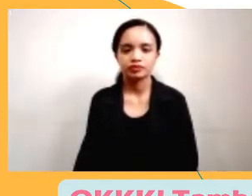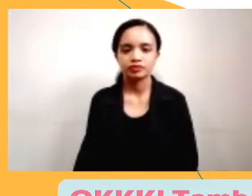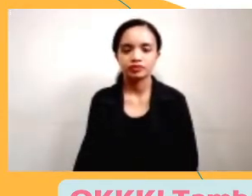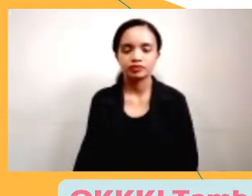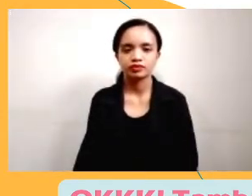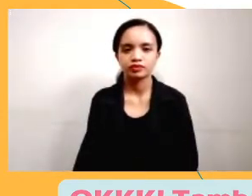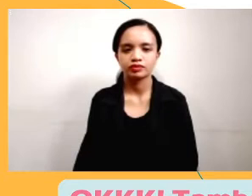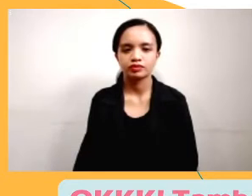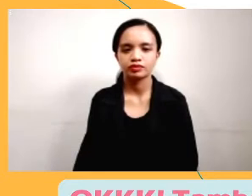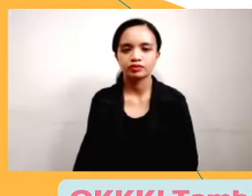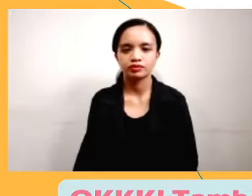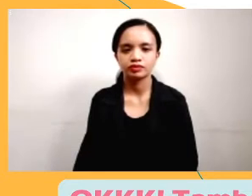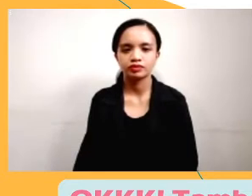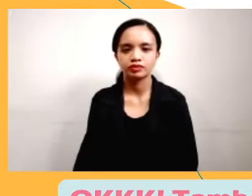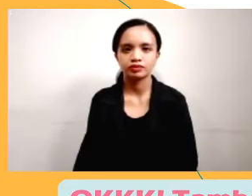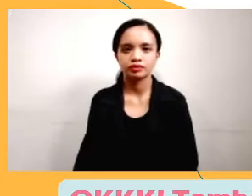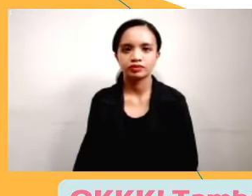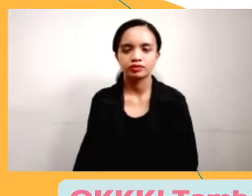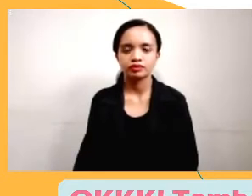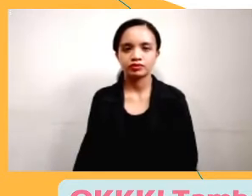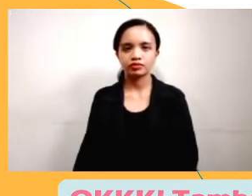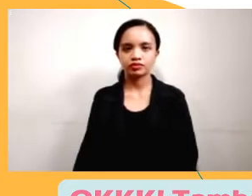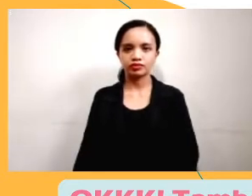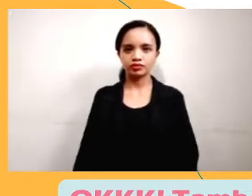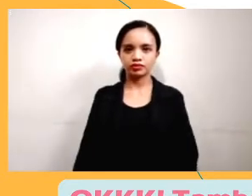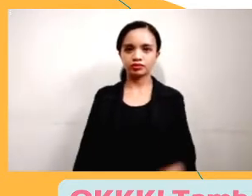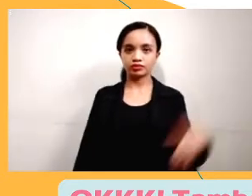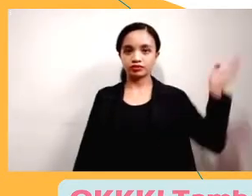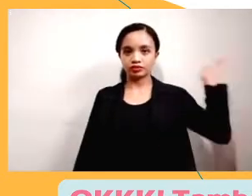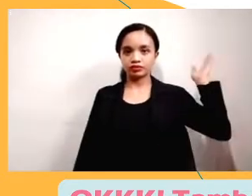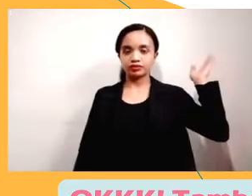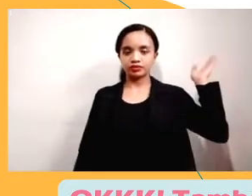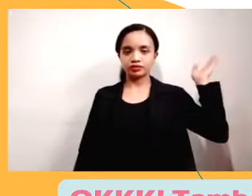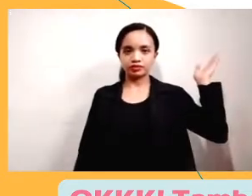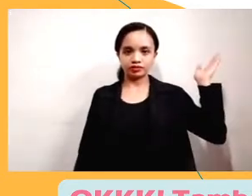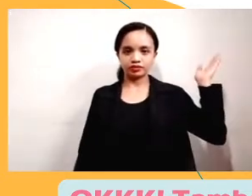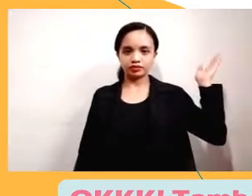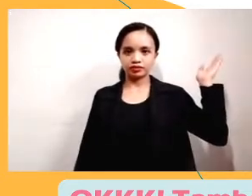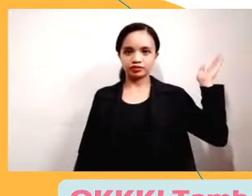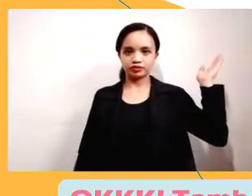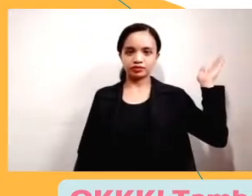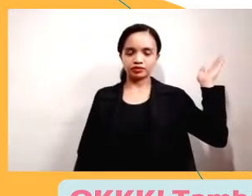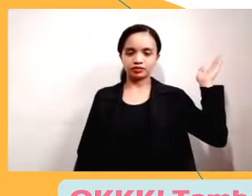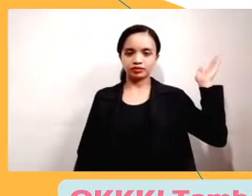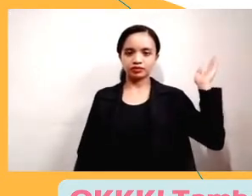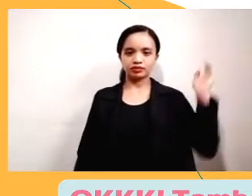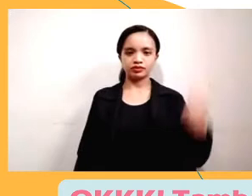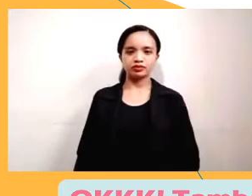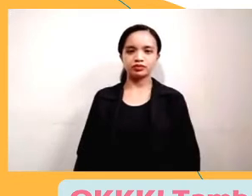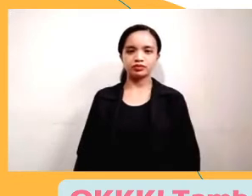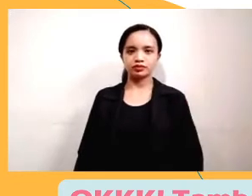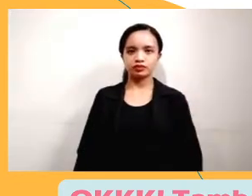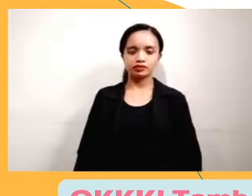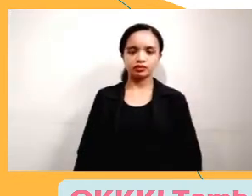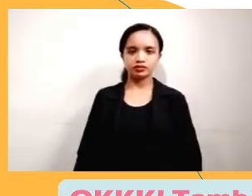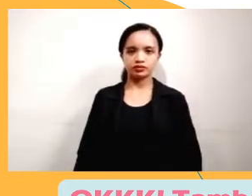And then, let's go forward. And stretch lang. And hanggang sa lalim.